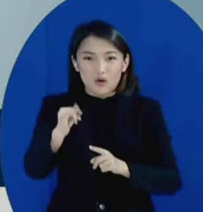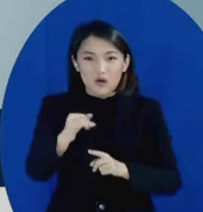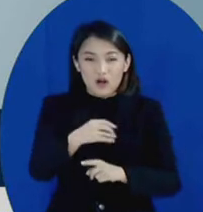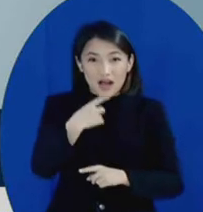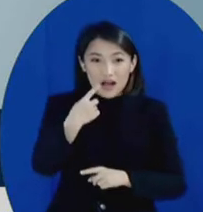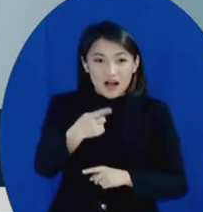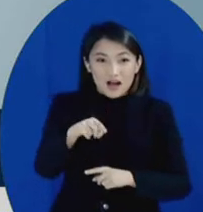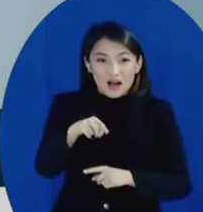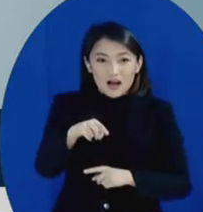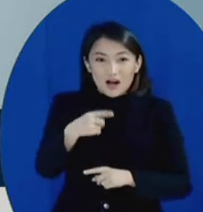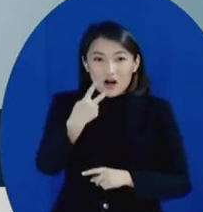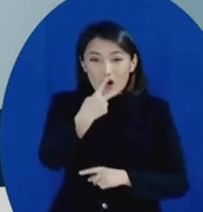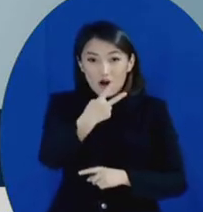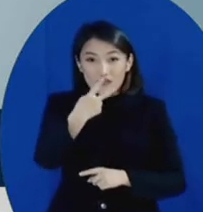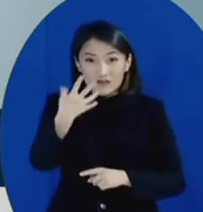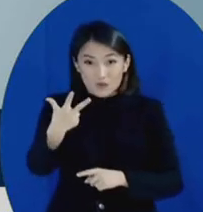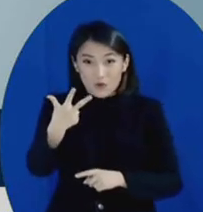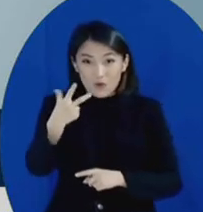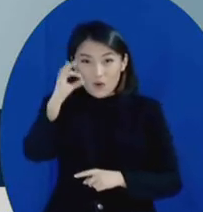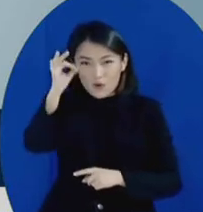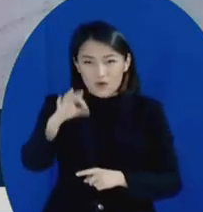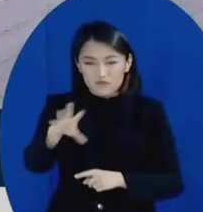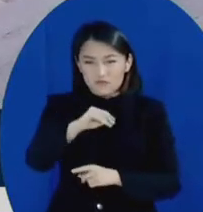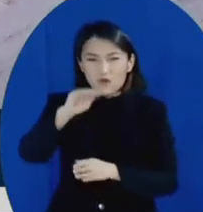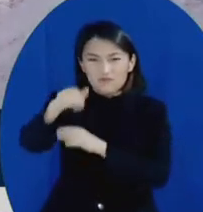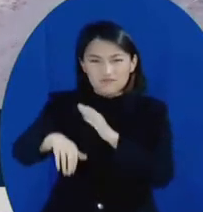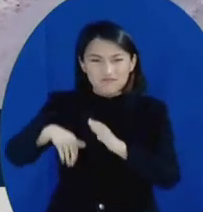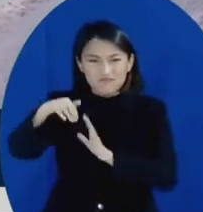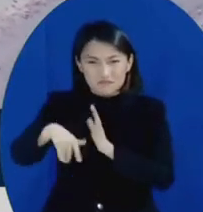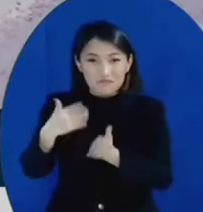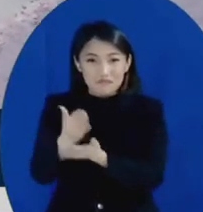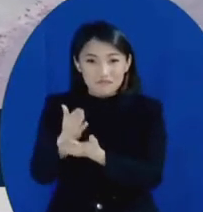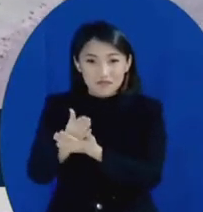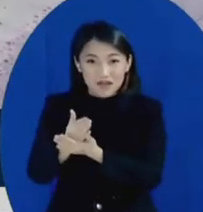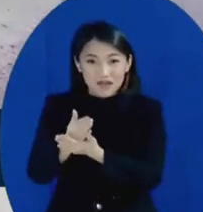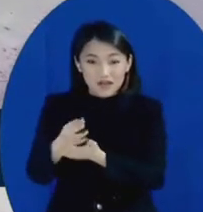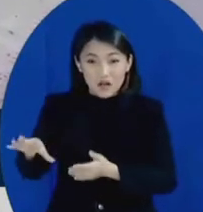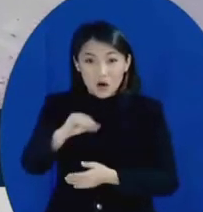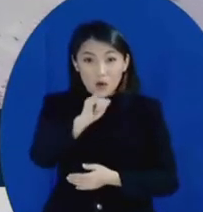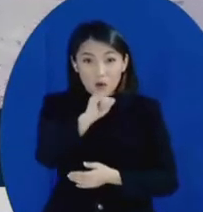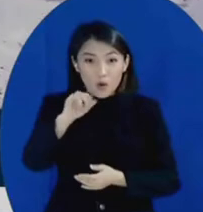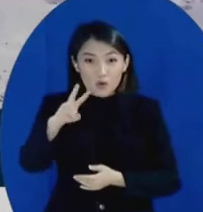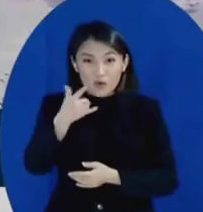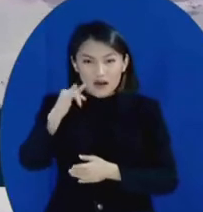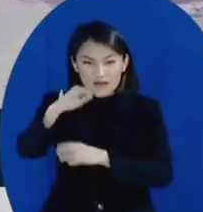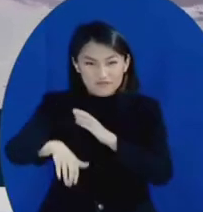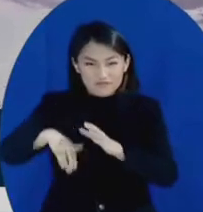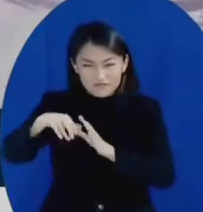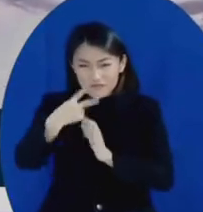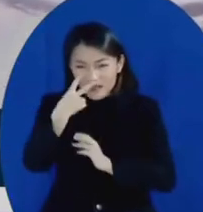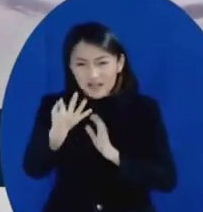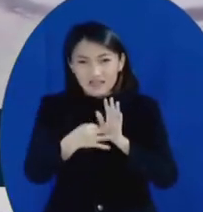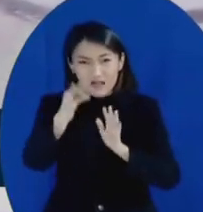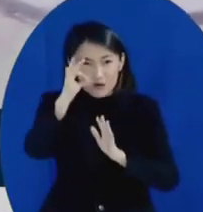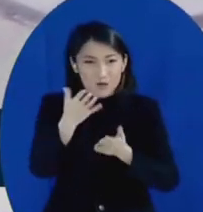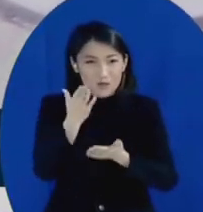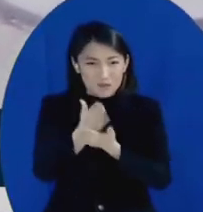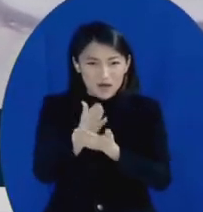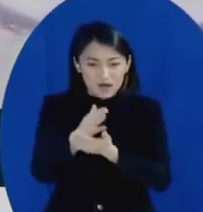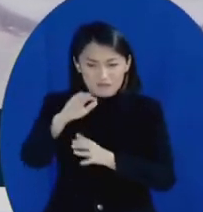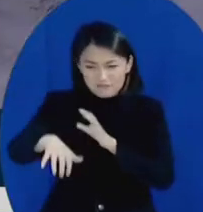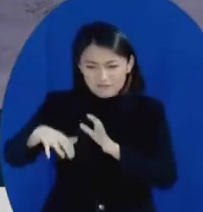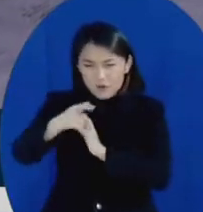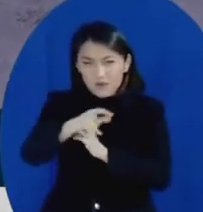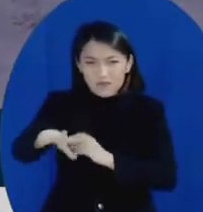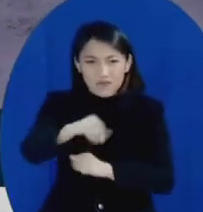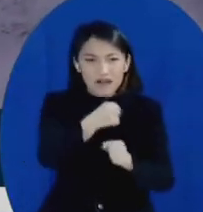ажилчид 23 орчим хувийг бүрдүүлжээ. Дотоод нийт бүтээгдэхүүнд үзүүлэх нөлөөллөөр уулуурхаан салбар 80 хувийг эзлэж байна. За гэсэн ч уурхаан салбарын ажилчдын